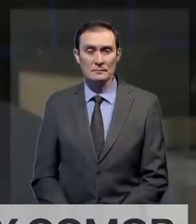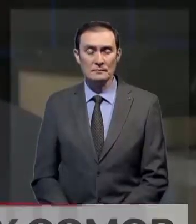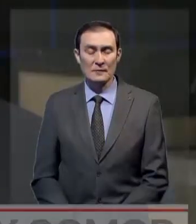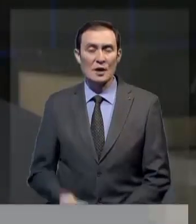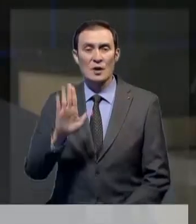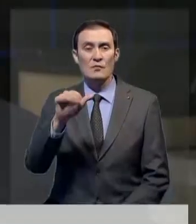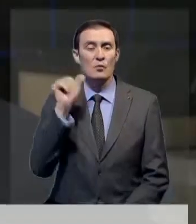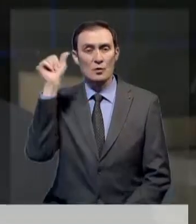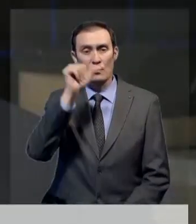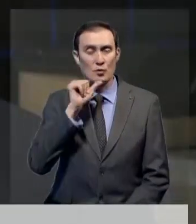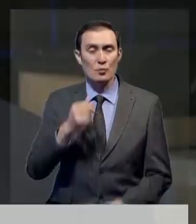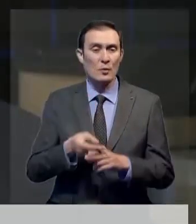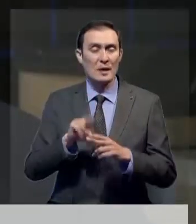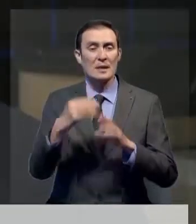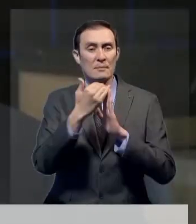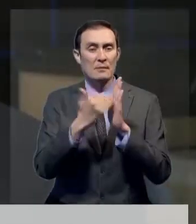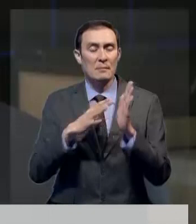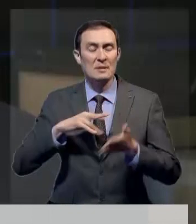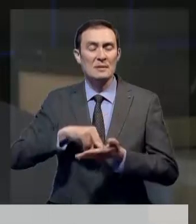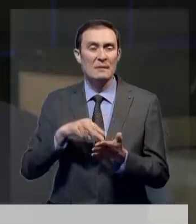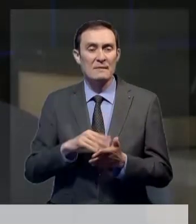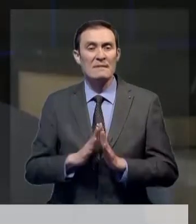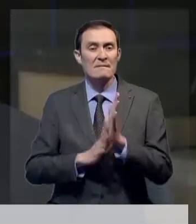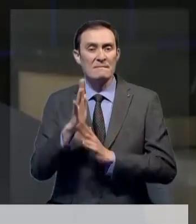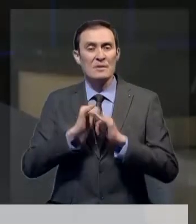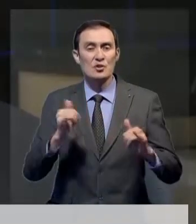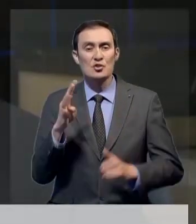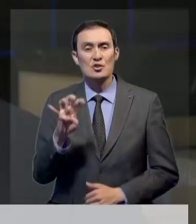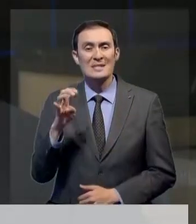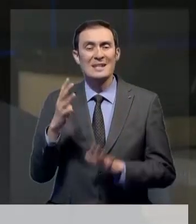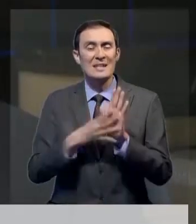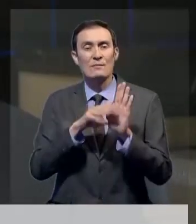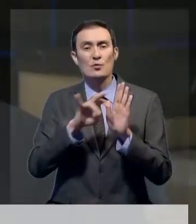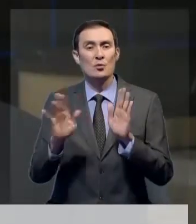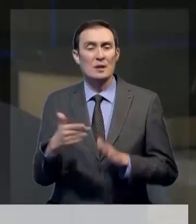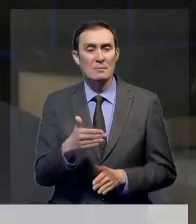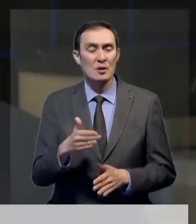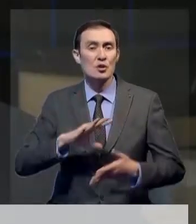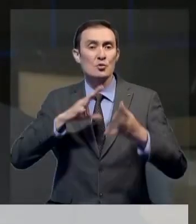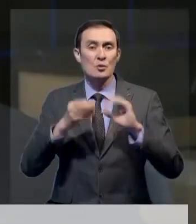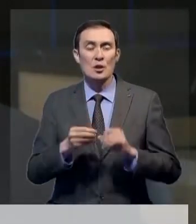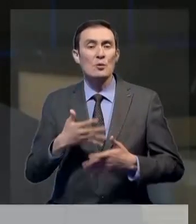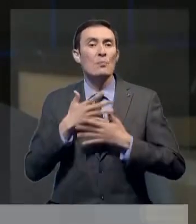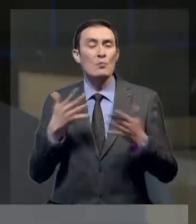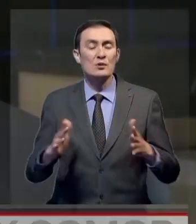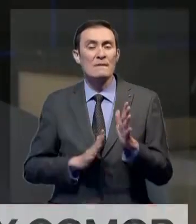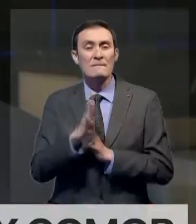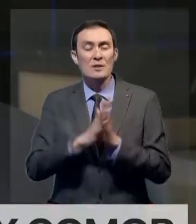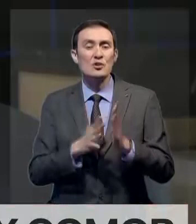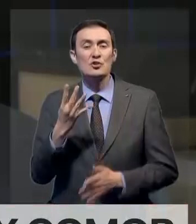В прошлом году в рамках данной программы было запланировано вырастить 409 тонн рыбы. Результаты превзошли наши ожидания. Было